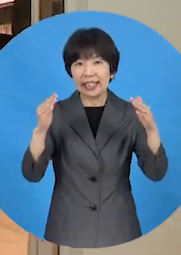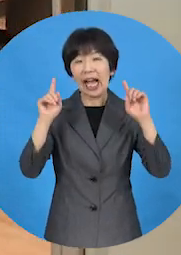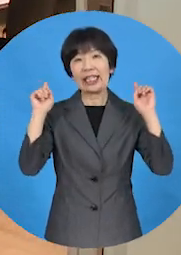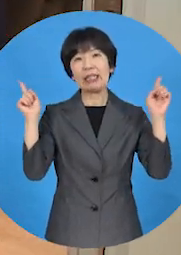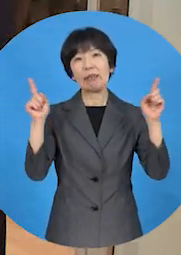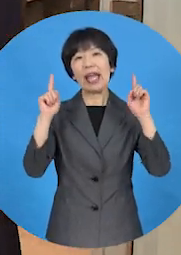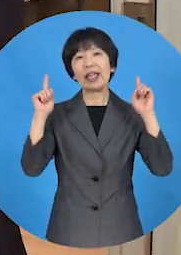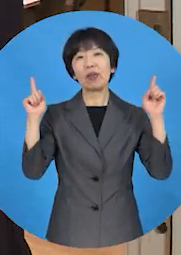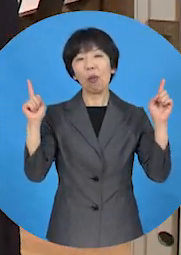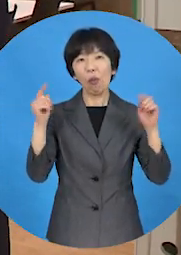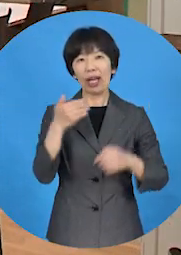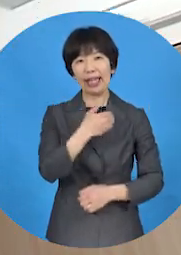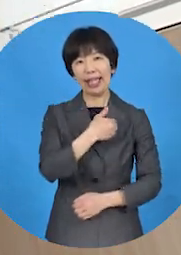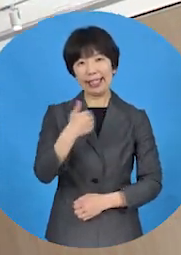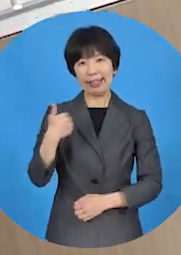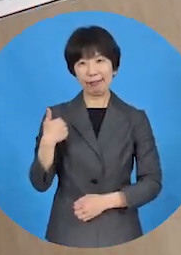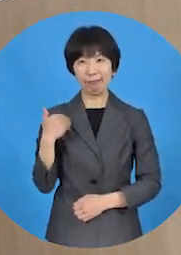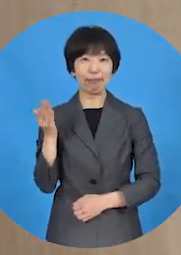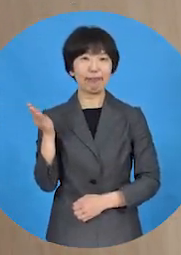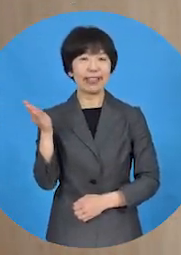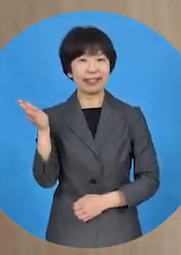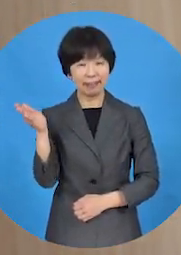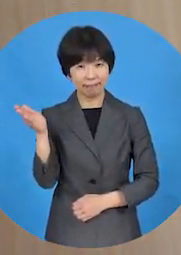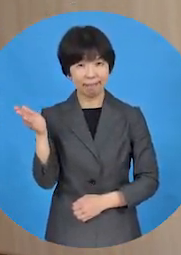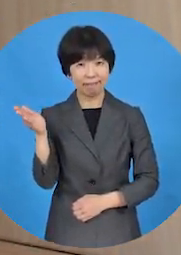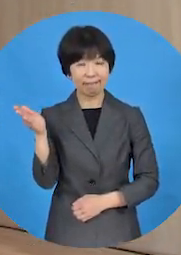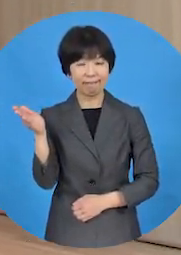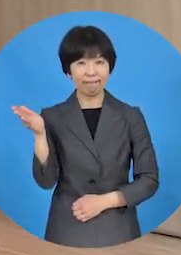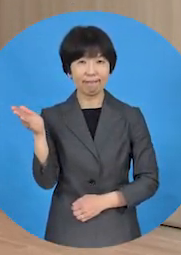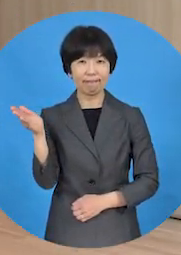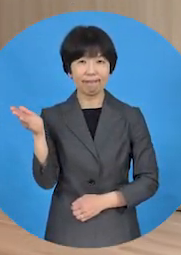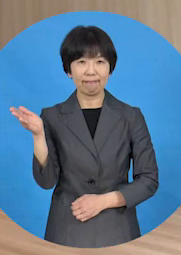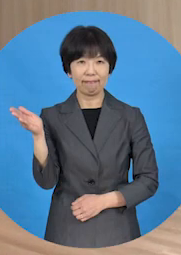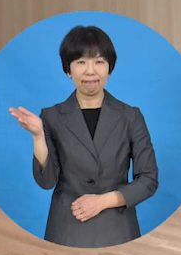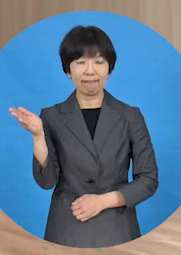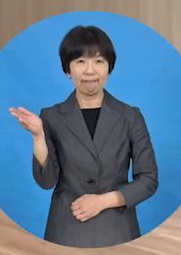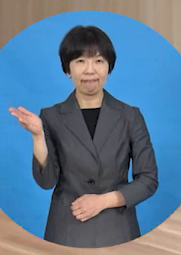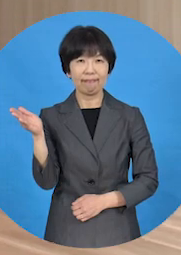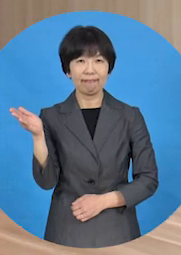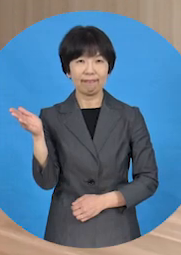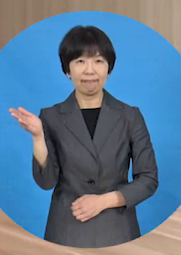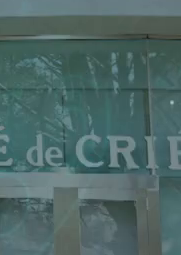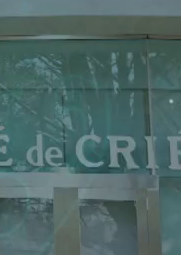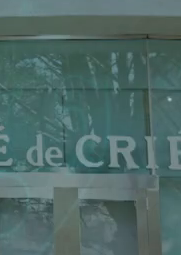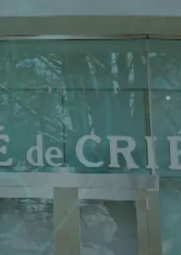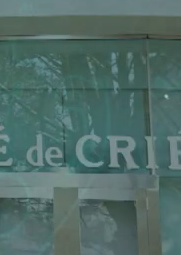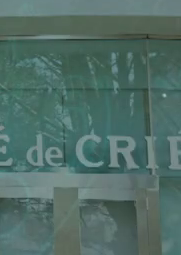を収容できるホールを完備、イベントなどでも活用できます。